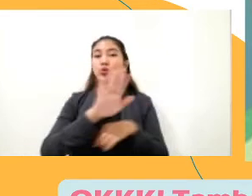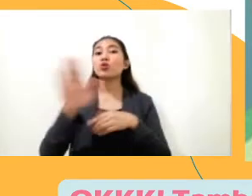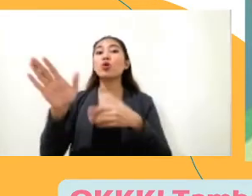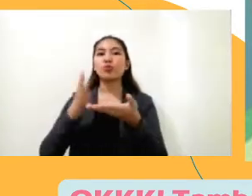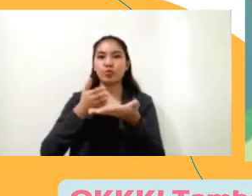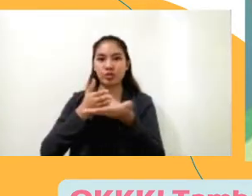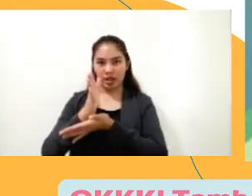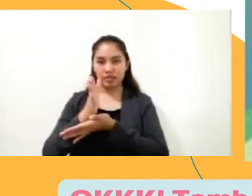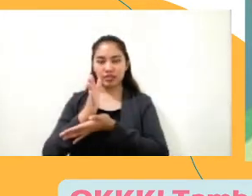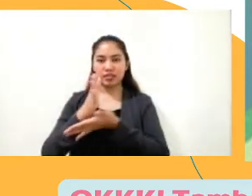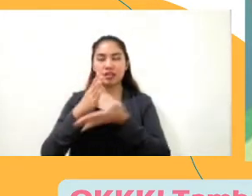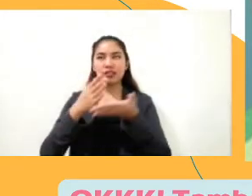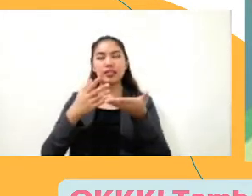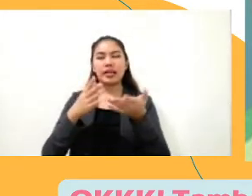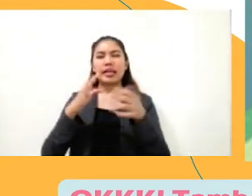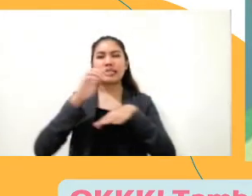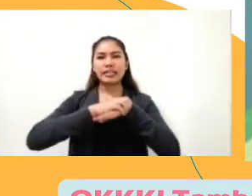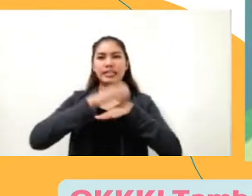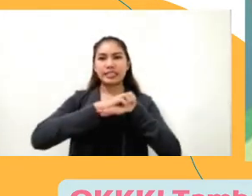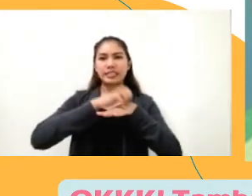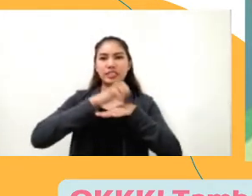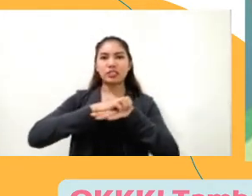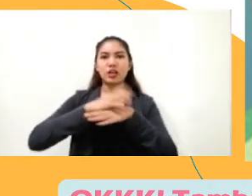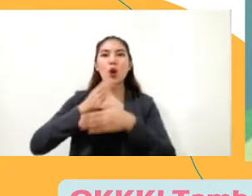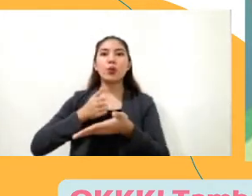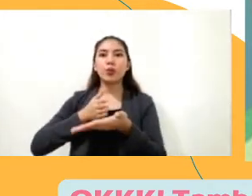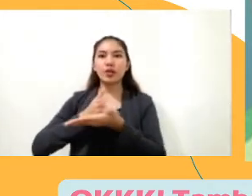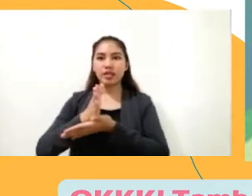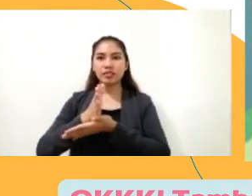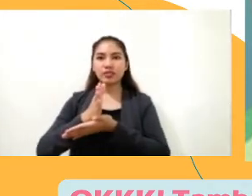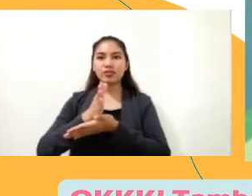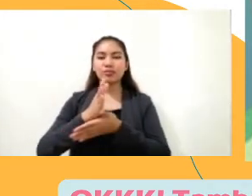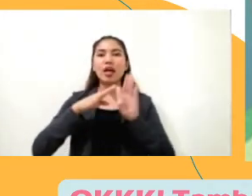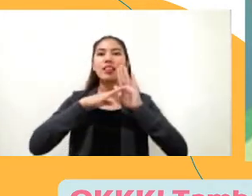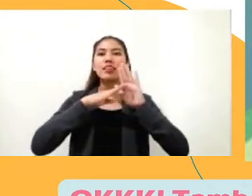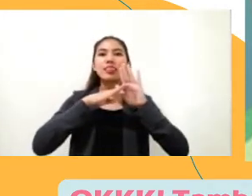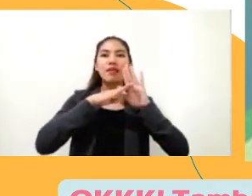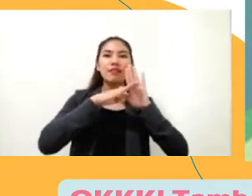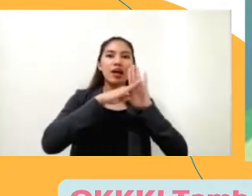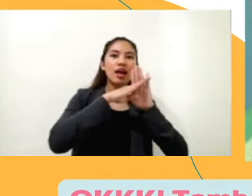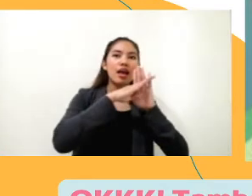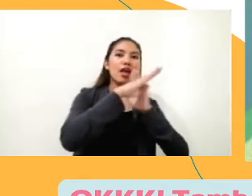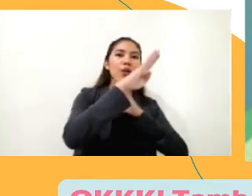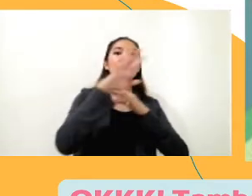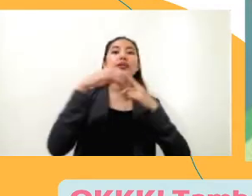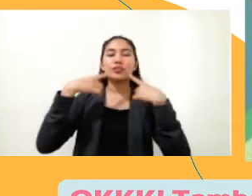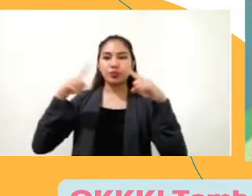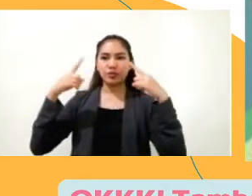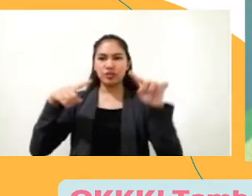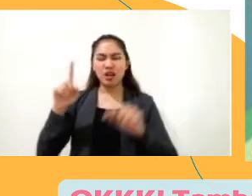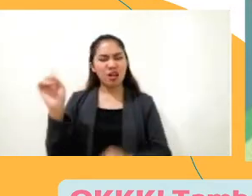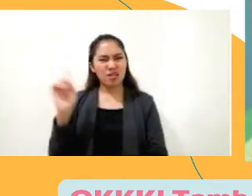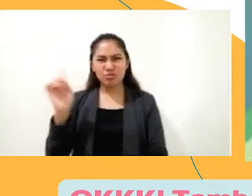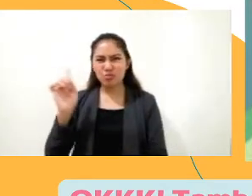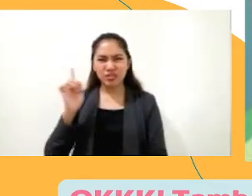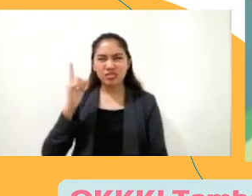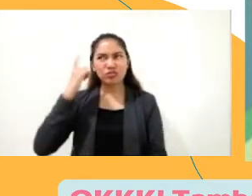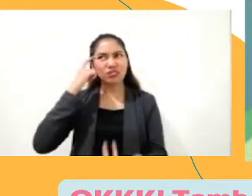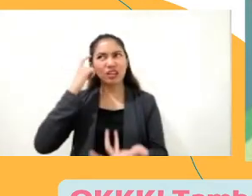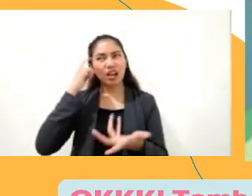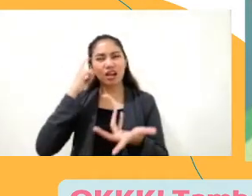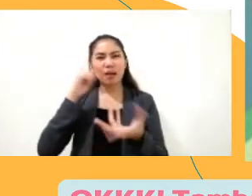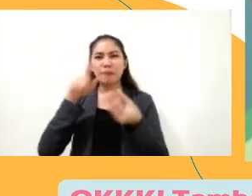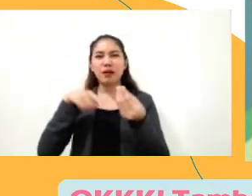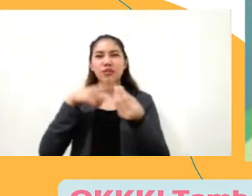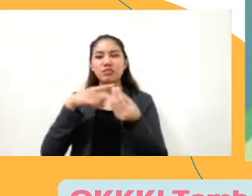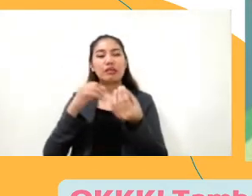O kaya naman sa English, right to development. Ano kaya mga naiisip natin pag dinidiscuss natin sa ating mga klase o sa ating